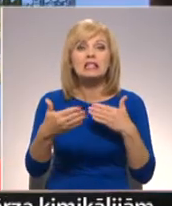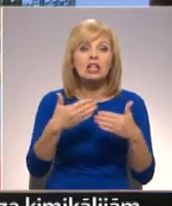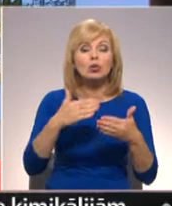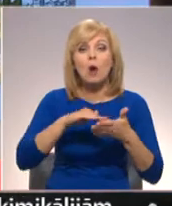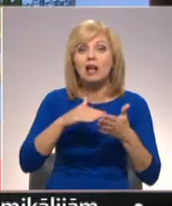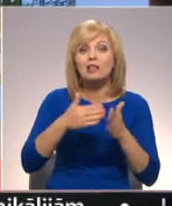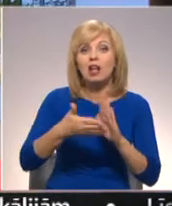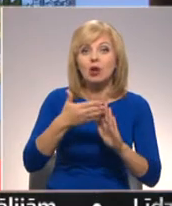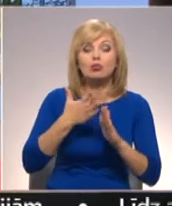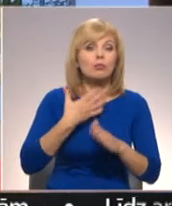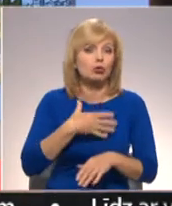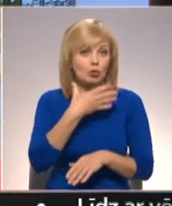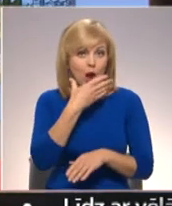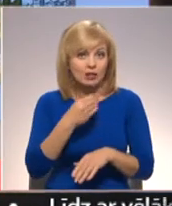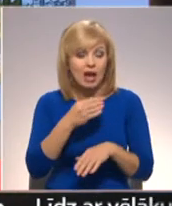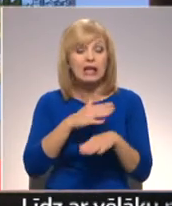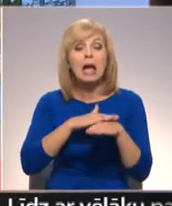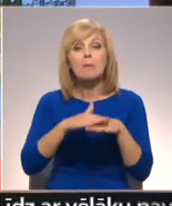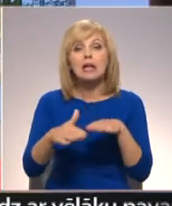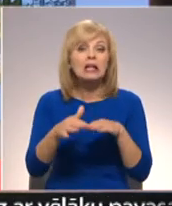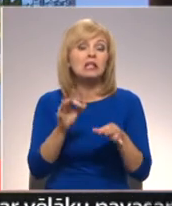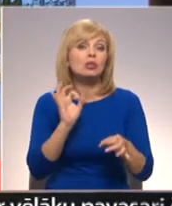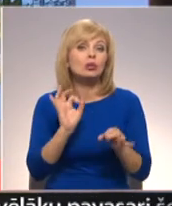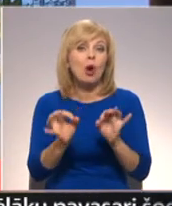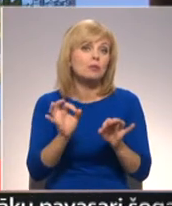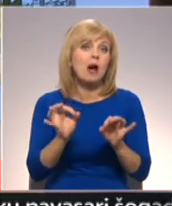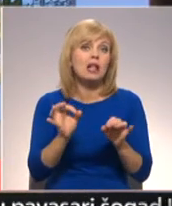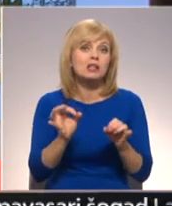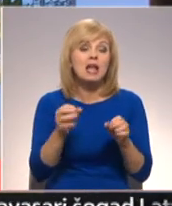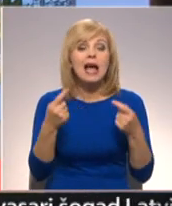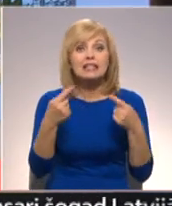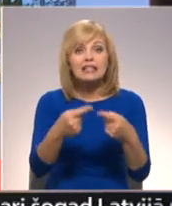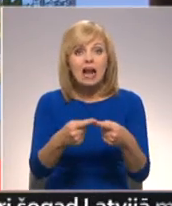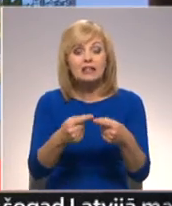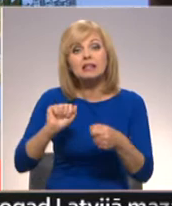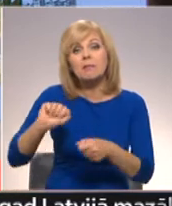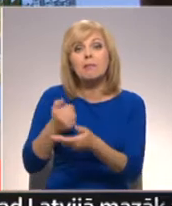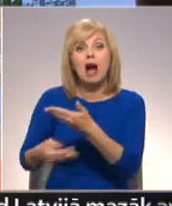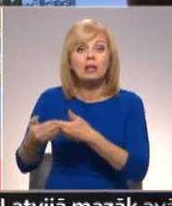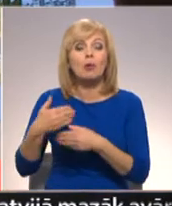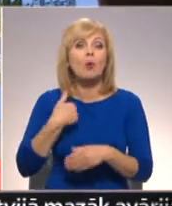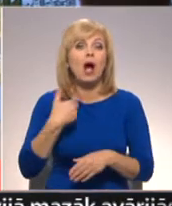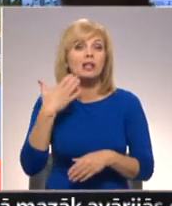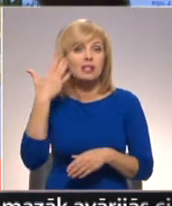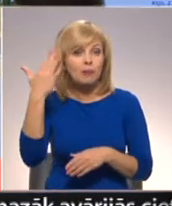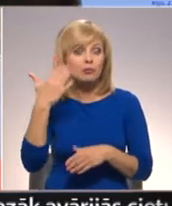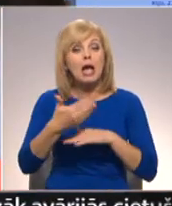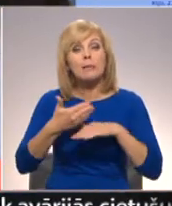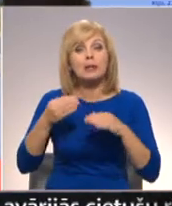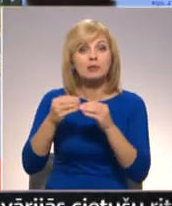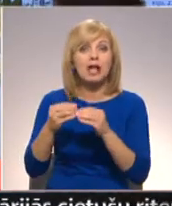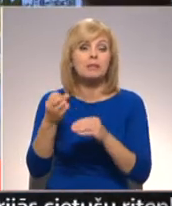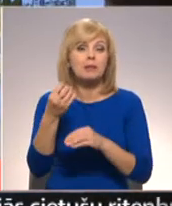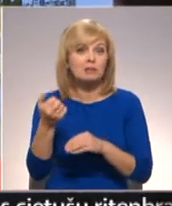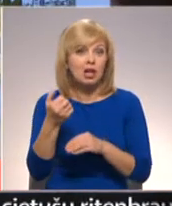Pie pilnas, kā teikt, parastās strateģiskās partnerības, par kādu mēs esam sapņojuši pirms 10-15 gadiem, par to mēs šobrīd